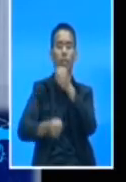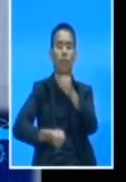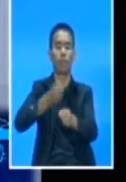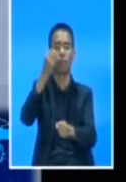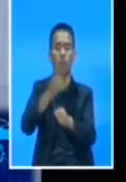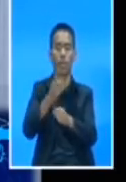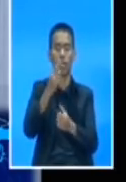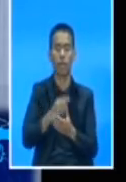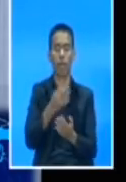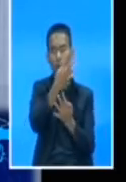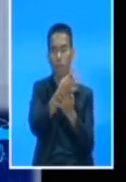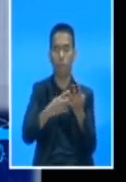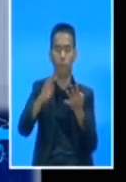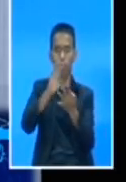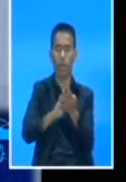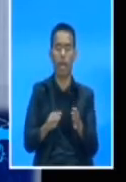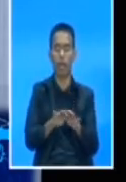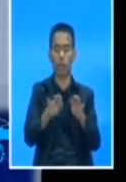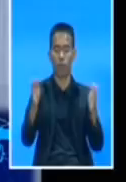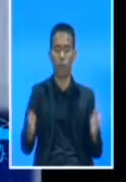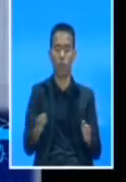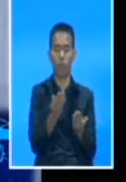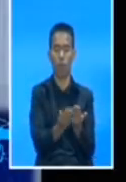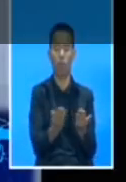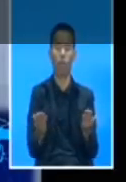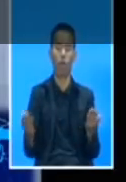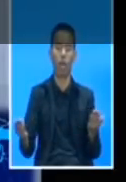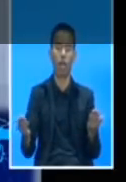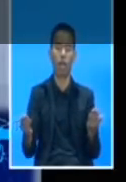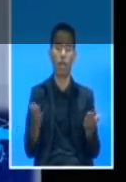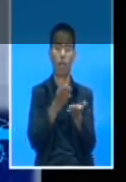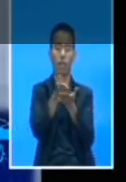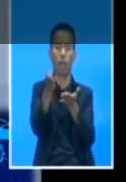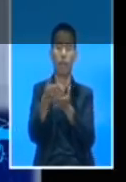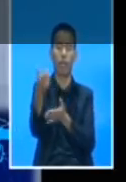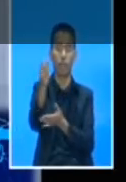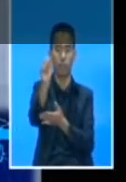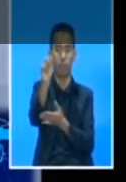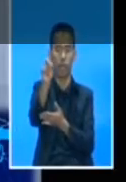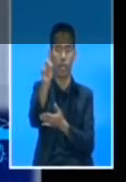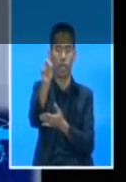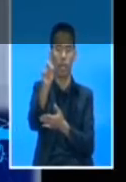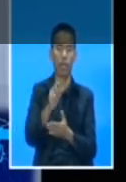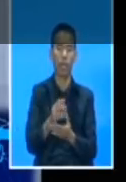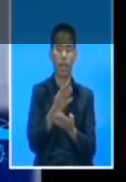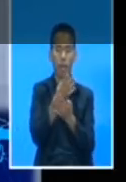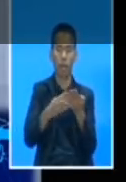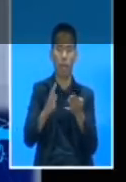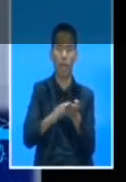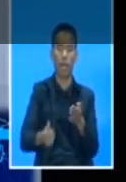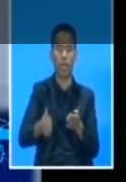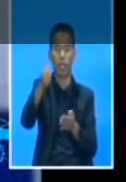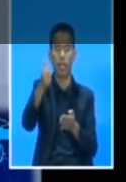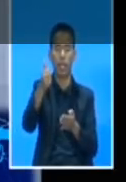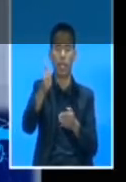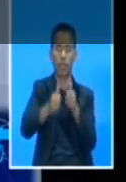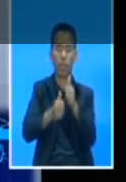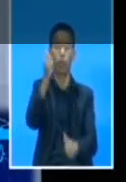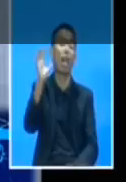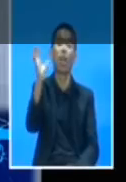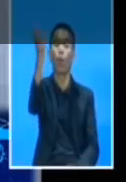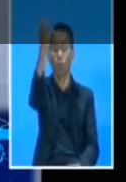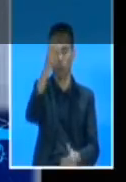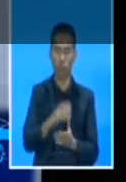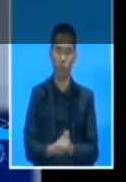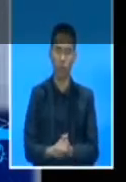ผมว่าทุกแผนที่อยู่บนโต๊ะนี้ครับทั้ง11ด้านเนี่ยน่าจะเป็นแผนที่ดีที่สุดในโลกครับย